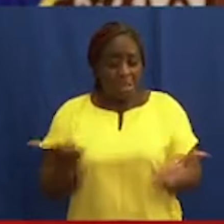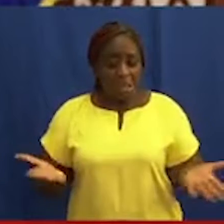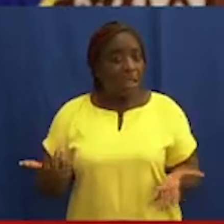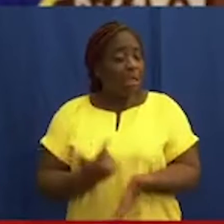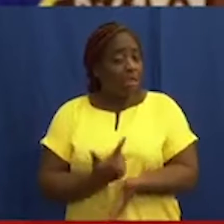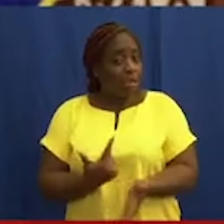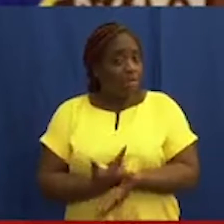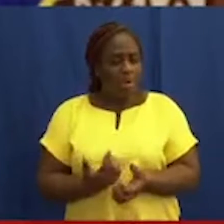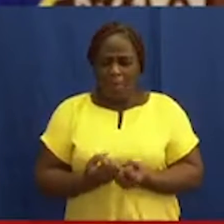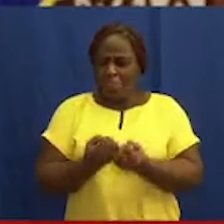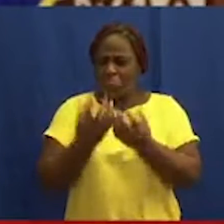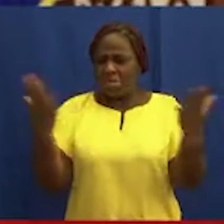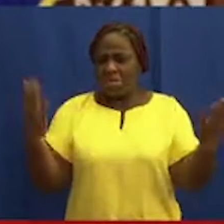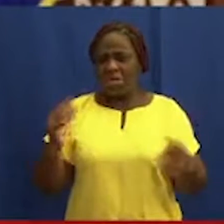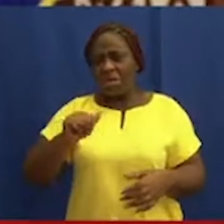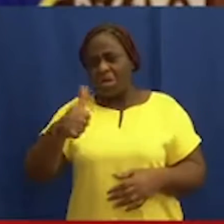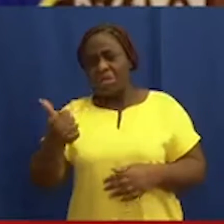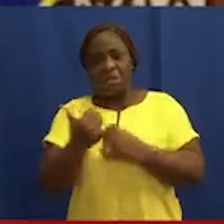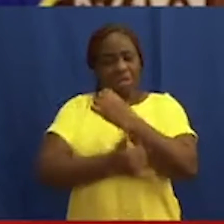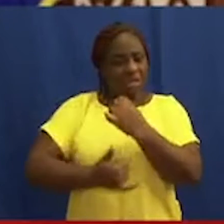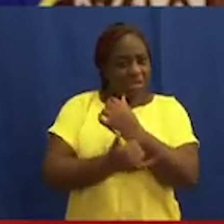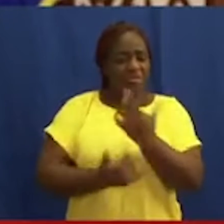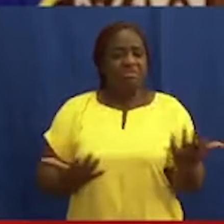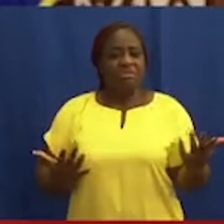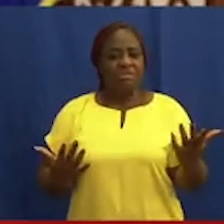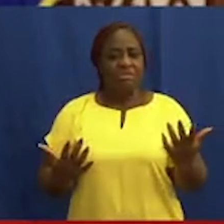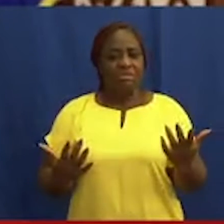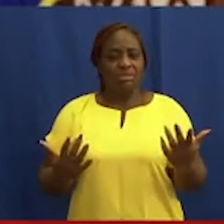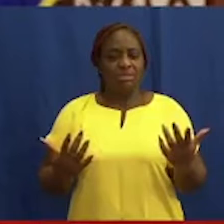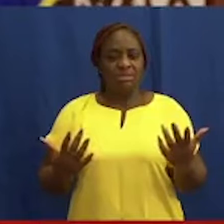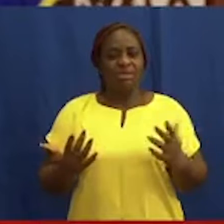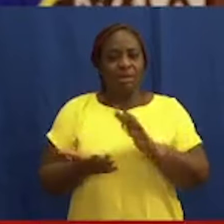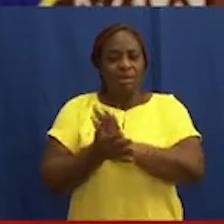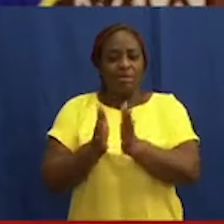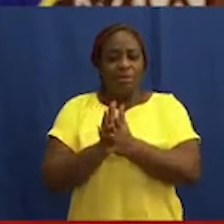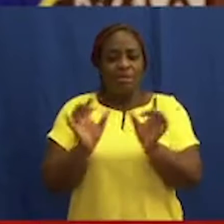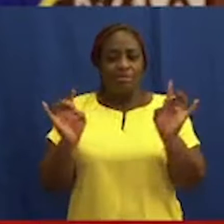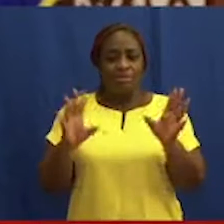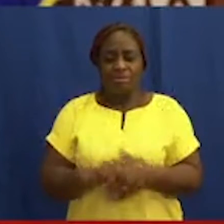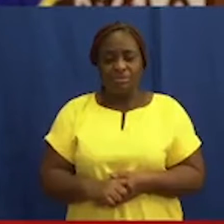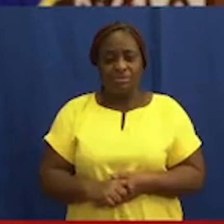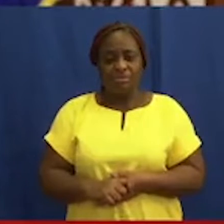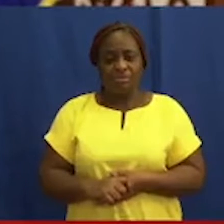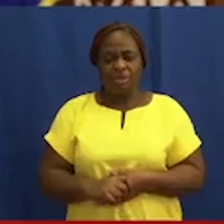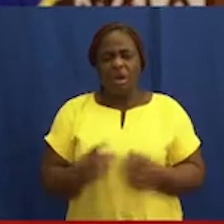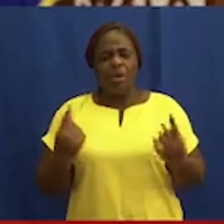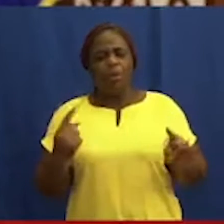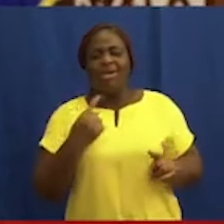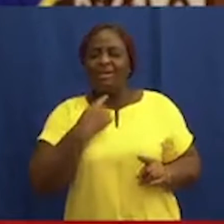cikon baki bane, mun taɓa yi kuma muna kan hanyar yi. Tattalin arzikin Ghana ya faɗaɗa